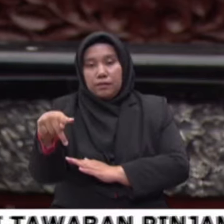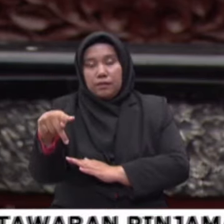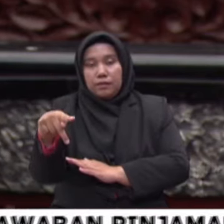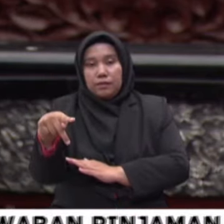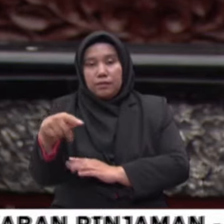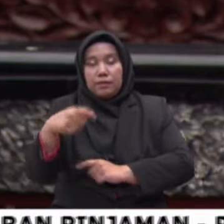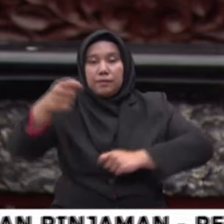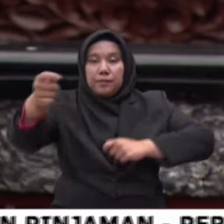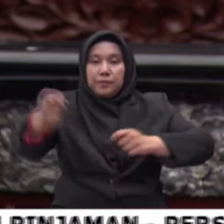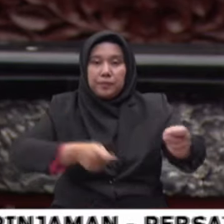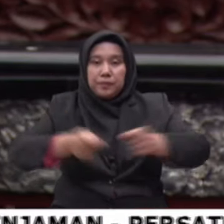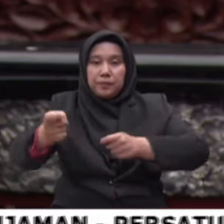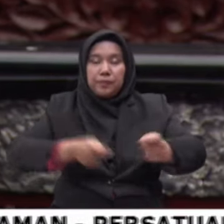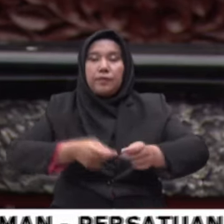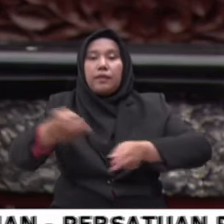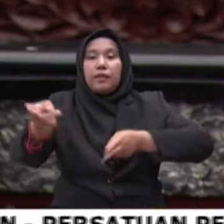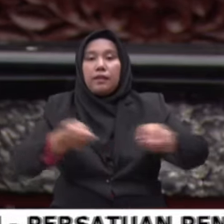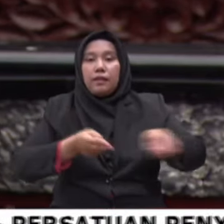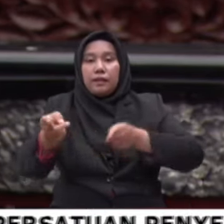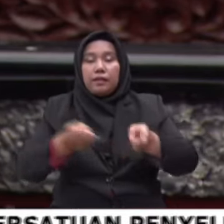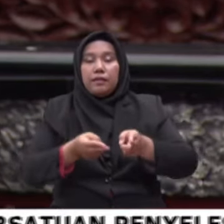menyelia dan menguruskan